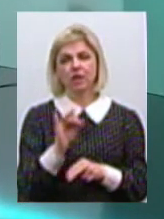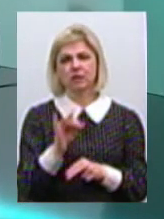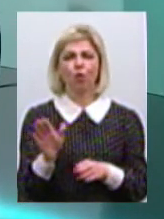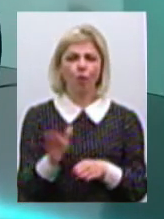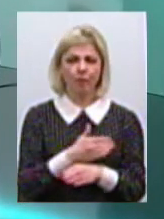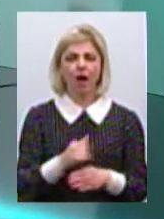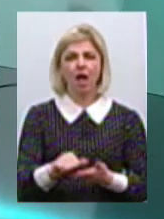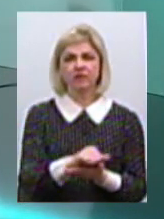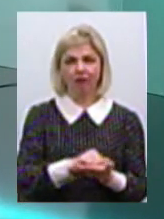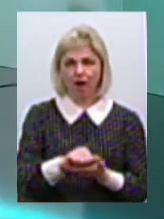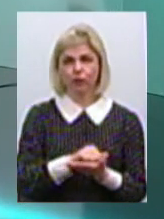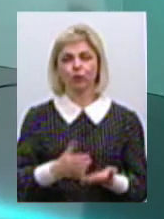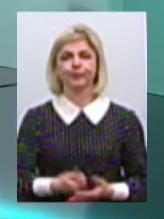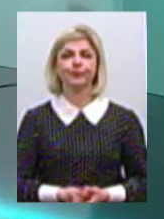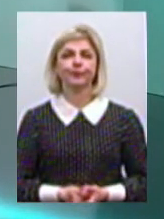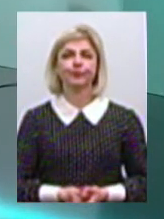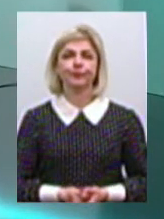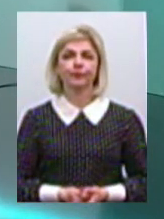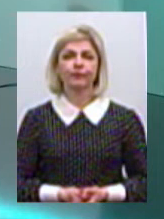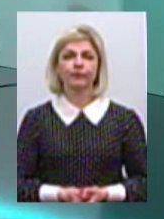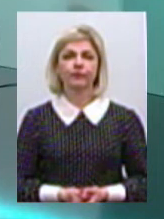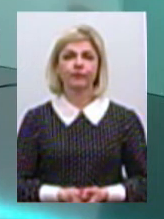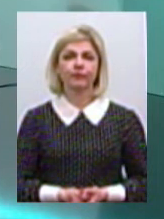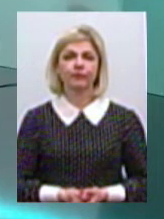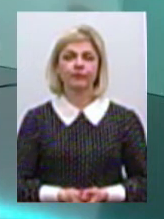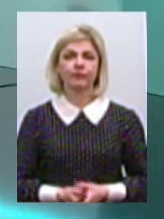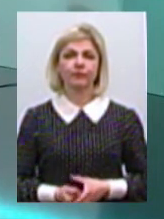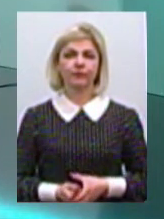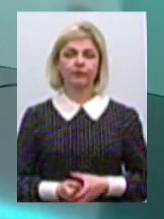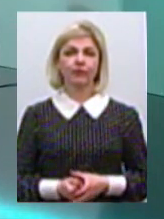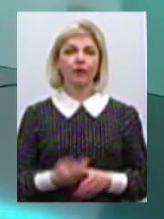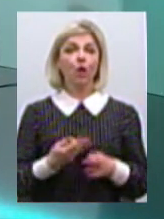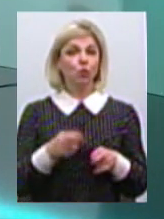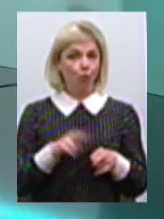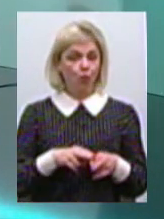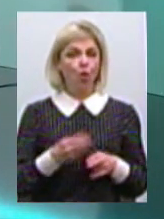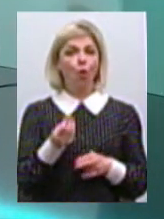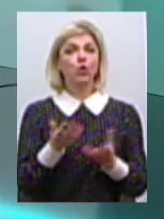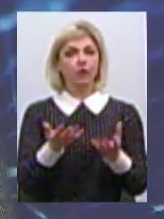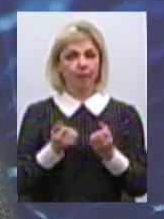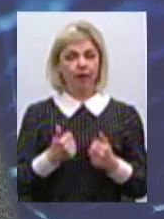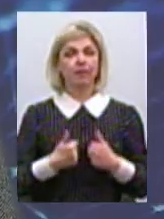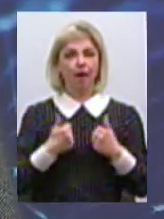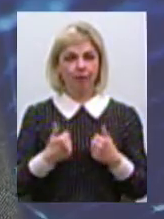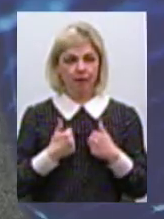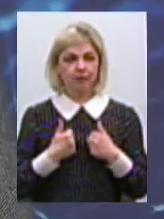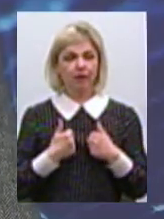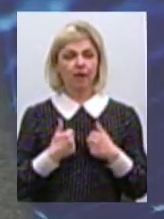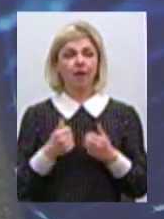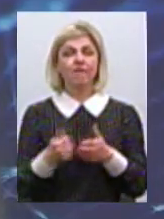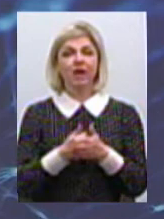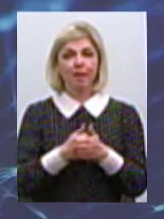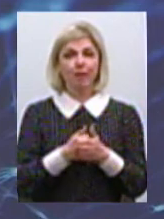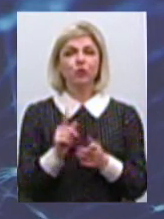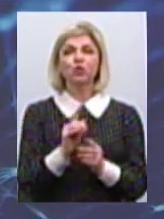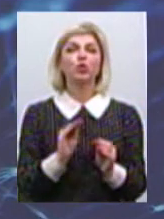заміною асфальту. Тому брали кошти, намагалися вибити щось додатково.